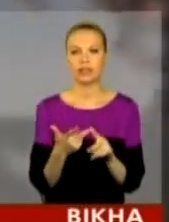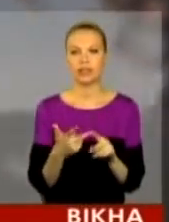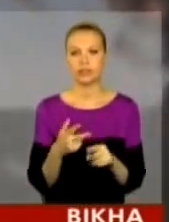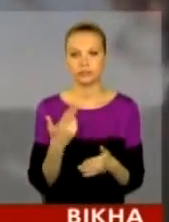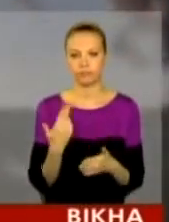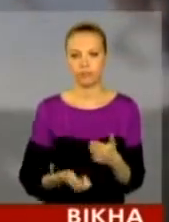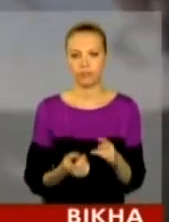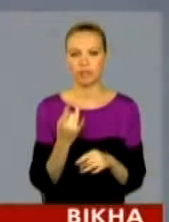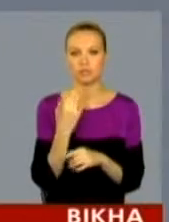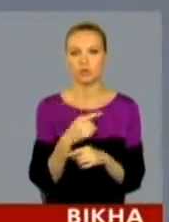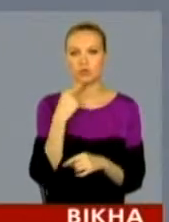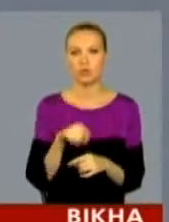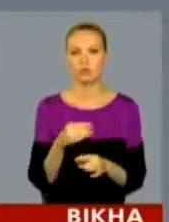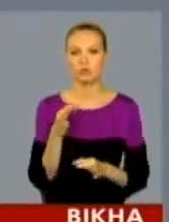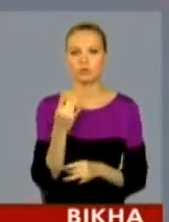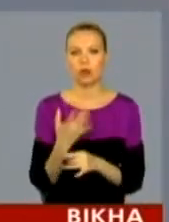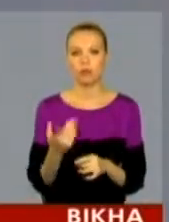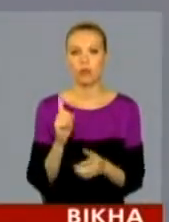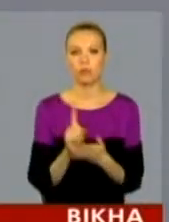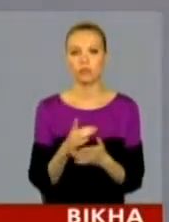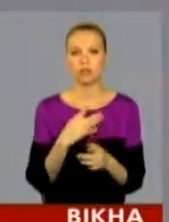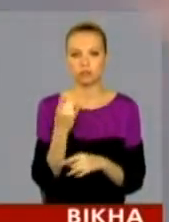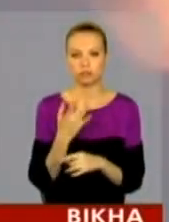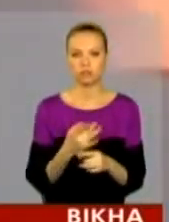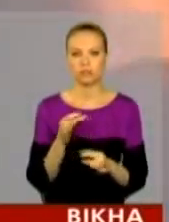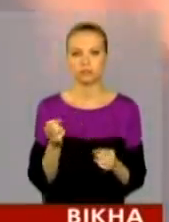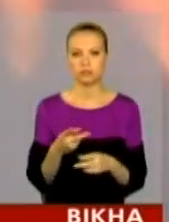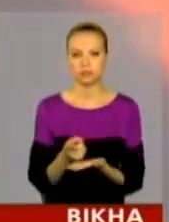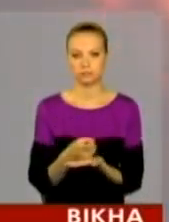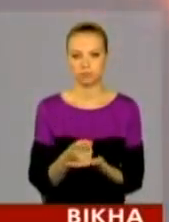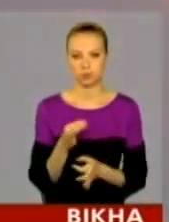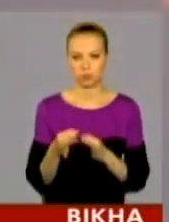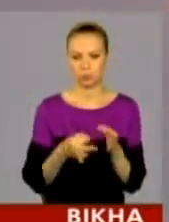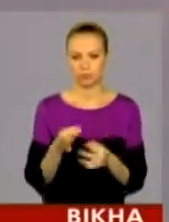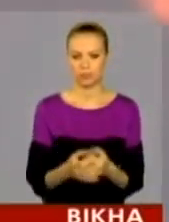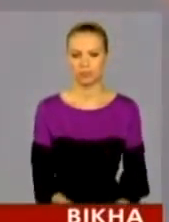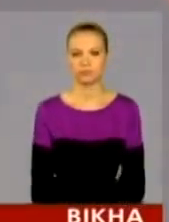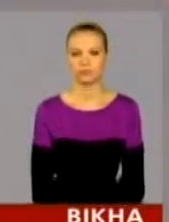провальний запуск російської ракети, яка мала вивести на орбіту навігаційні супутники.